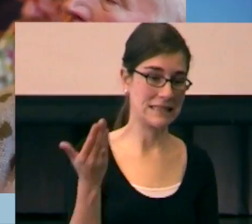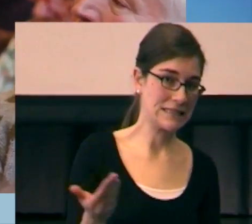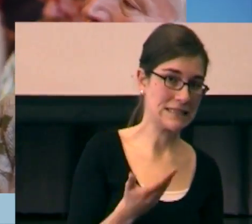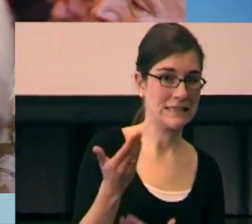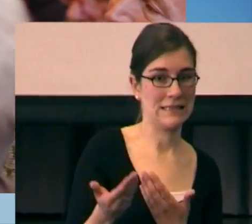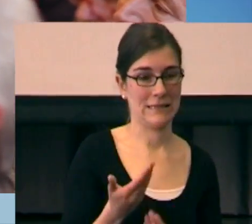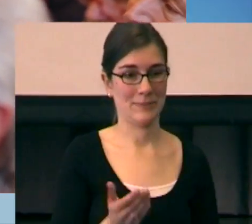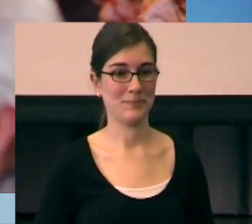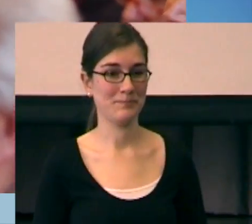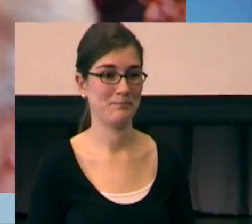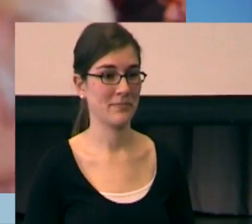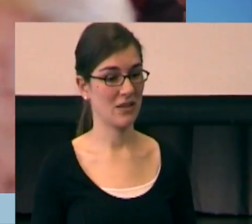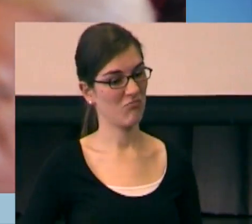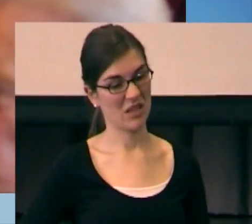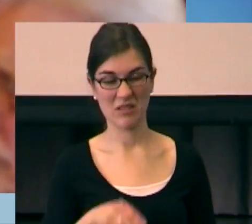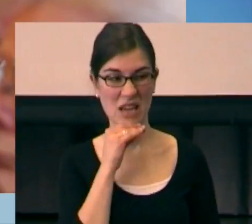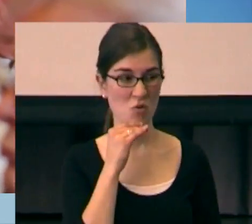definitiv nicht aus.